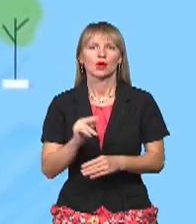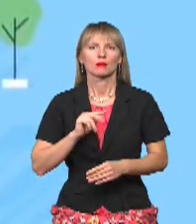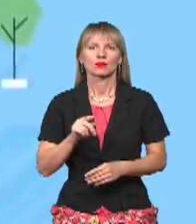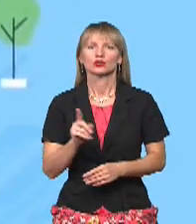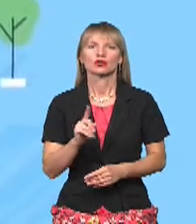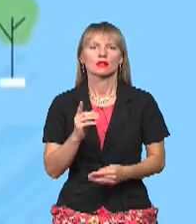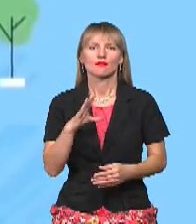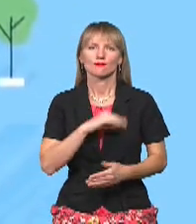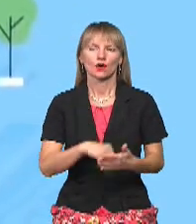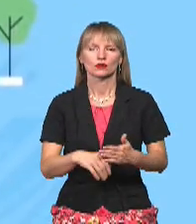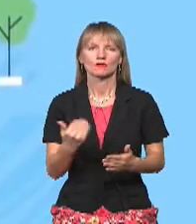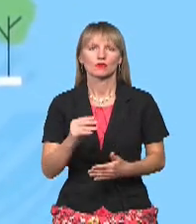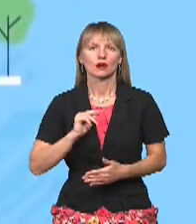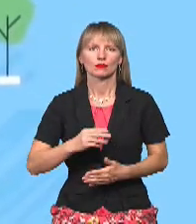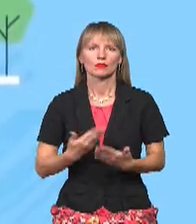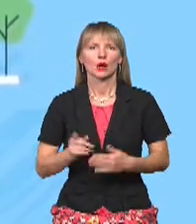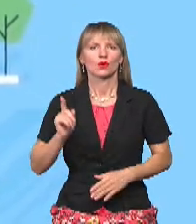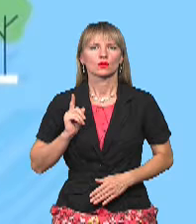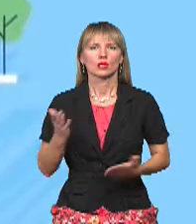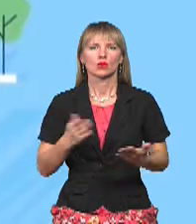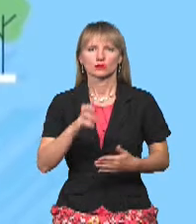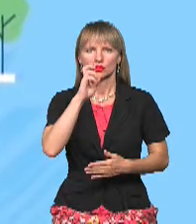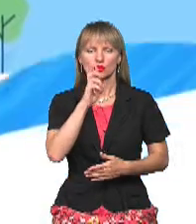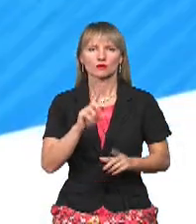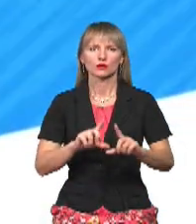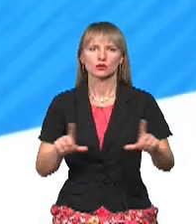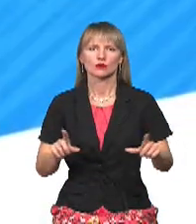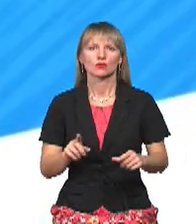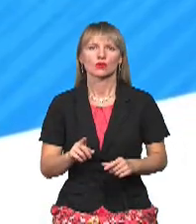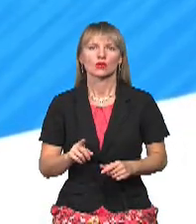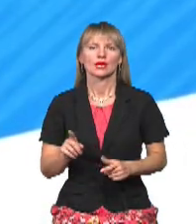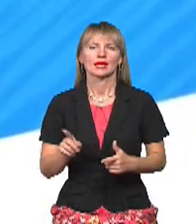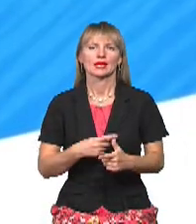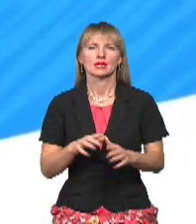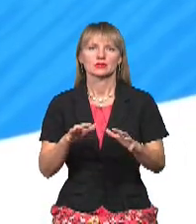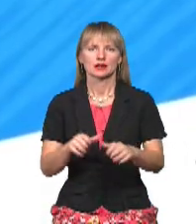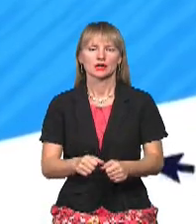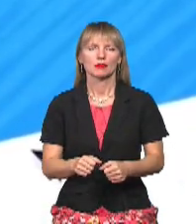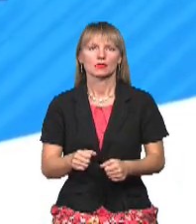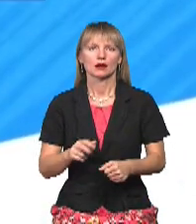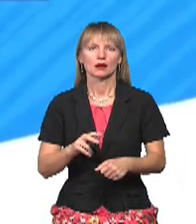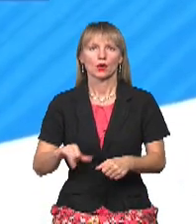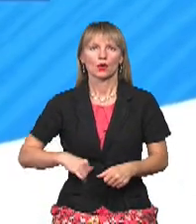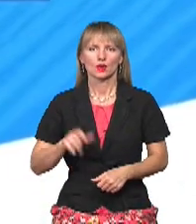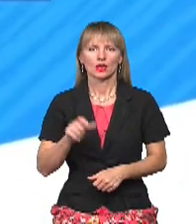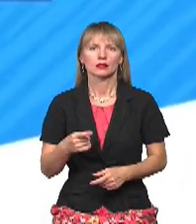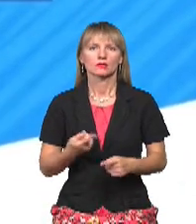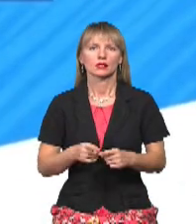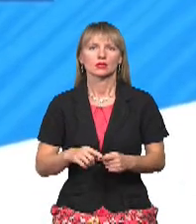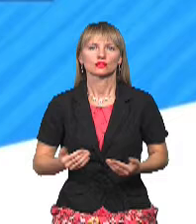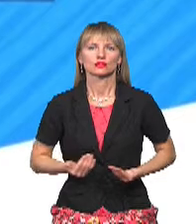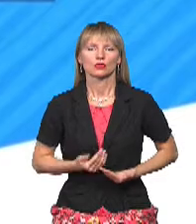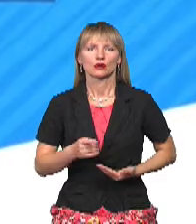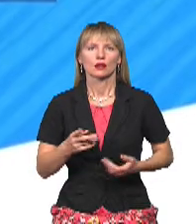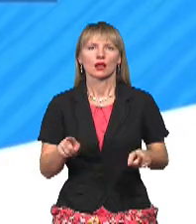його прямі обов'язки. Наприклад, охороняти якусь державну установу чи конвоювати злочинців. От і виходить, що для мешканців громади Андрій як снігова